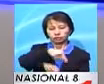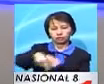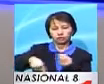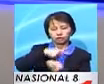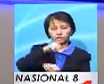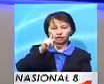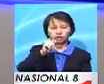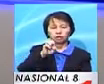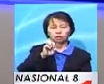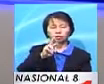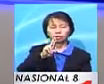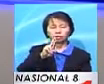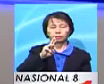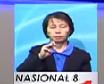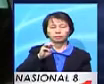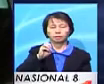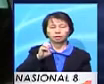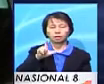Temerloh Pahang semalam.